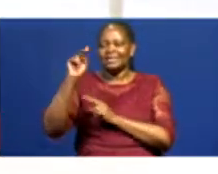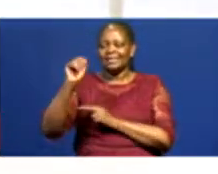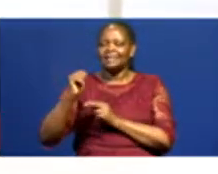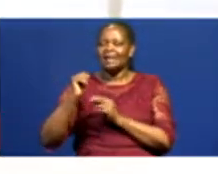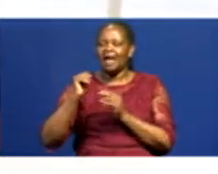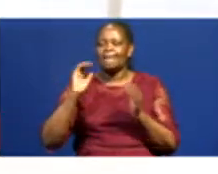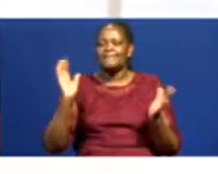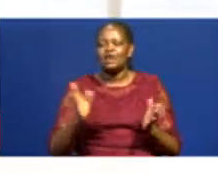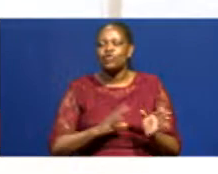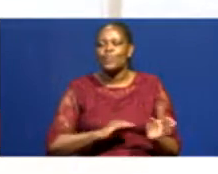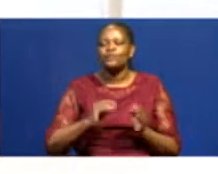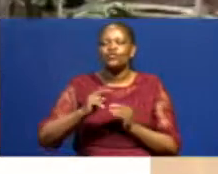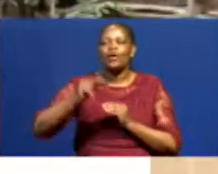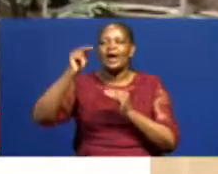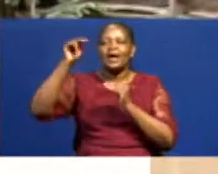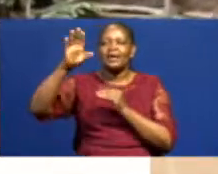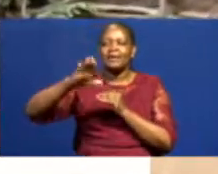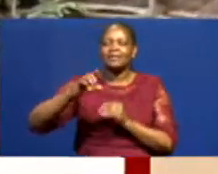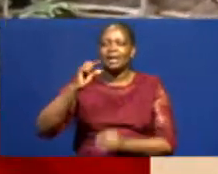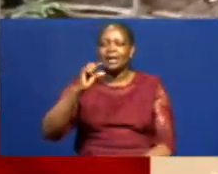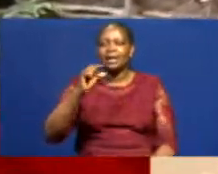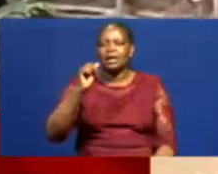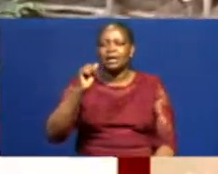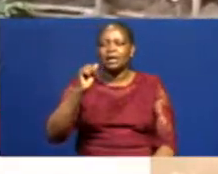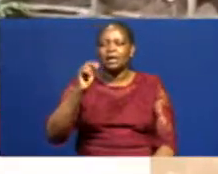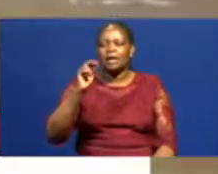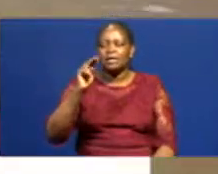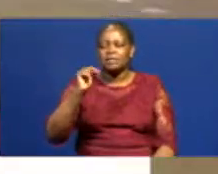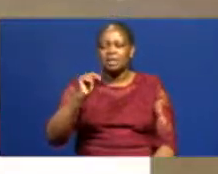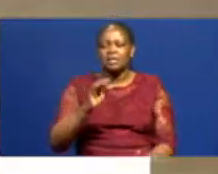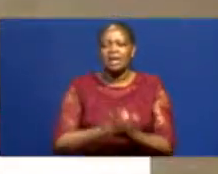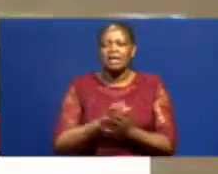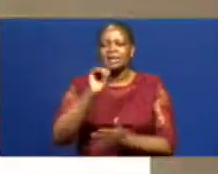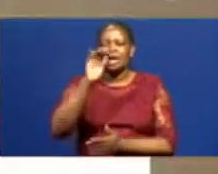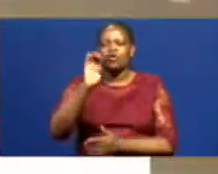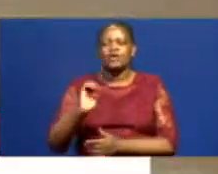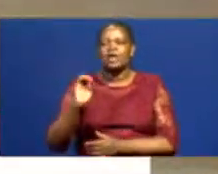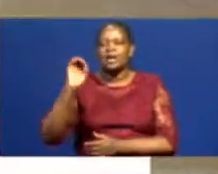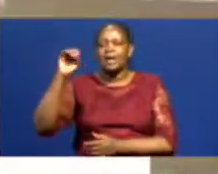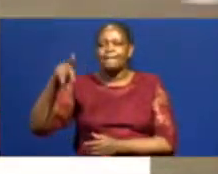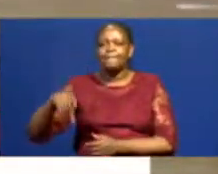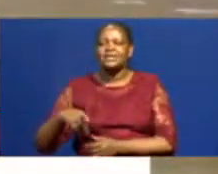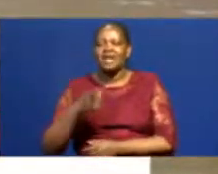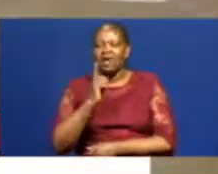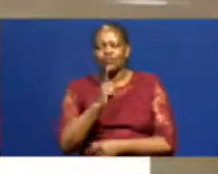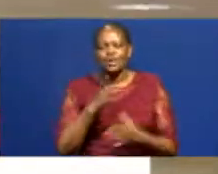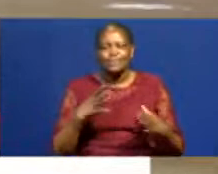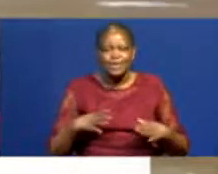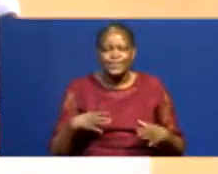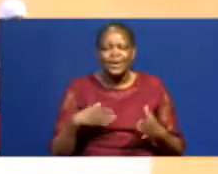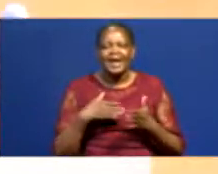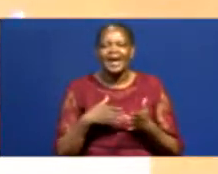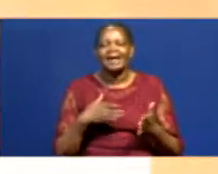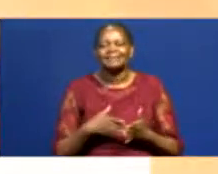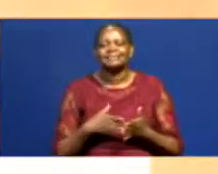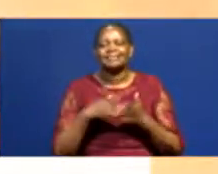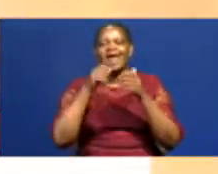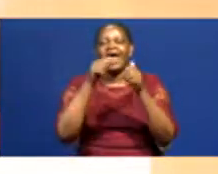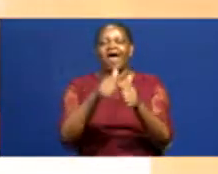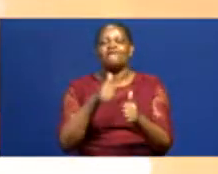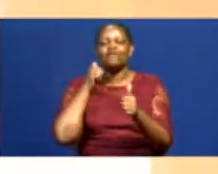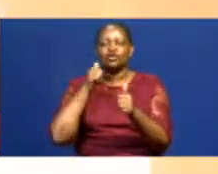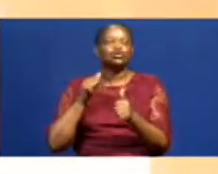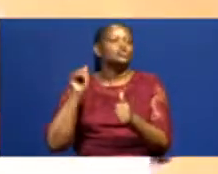grounds. Gusten MP Ali Wario and his Galole counterpart Said Hiribai have warned residents against defying the advisory of the